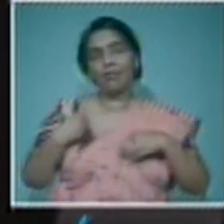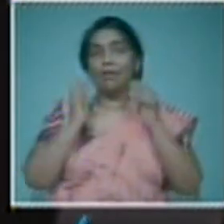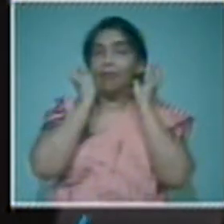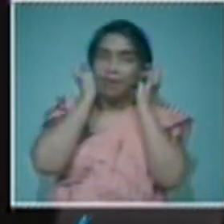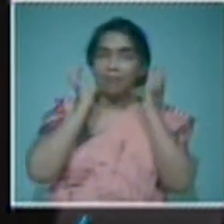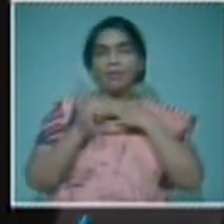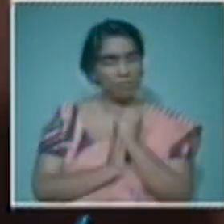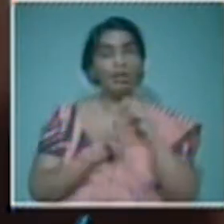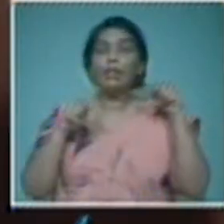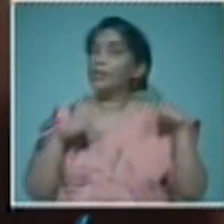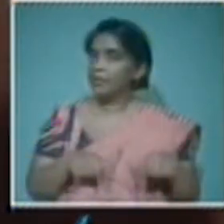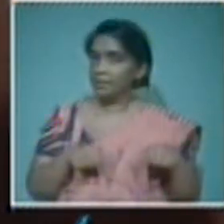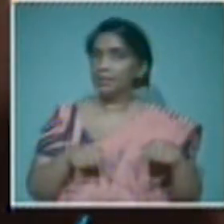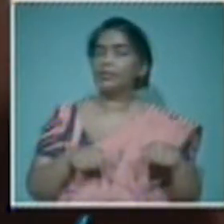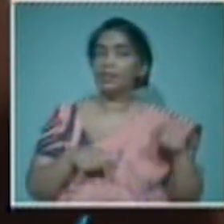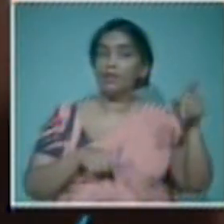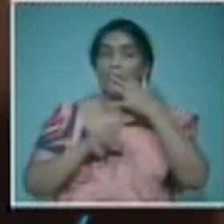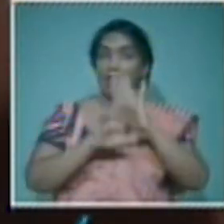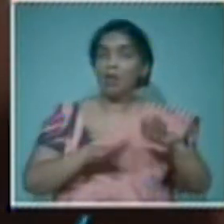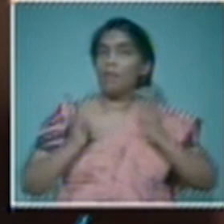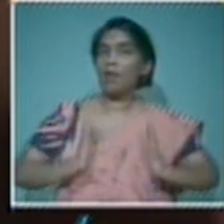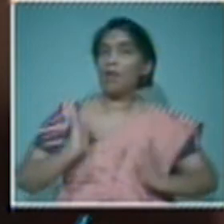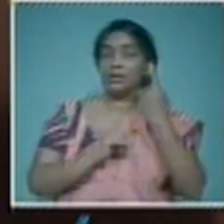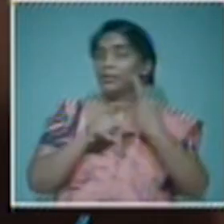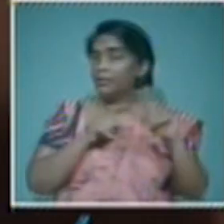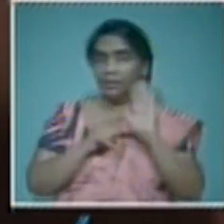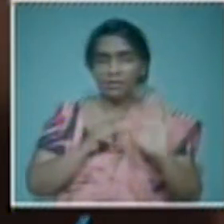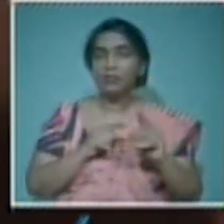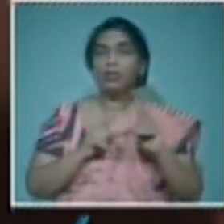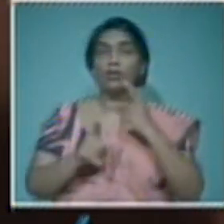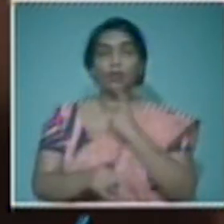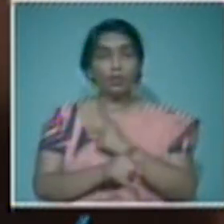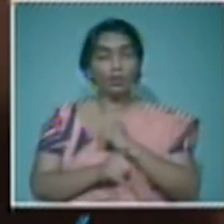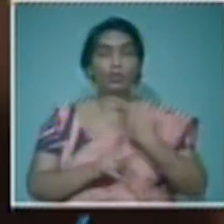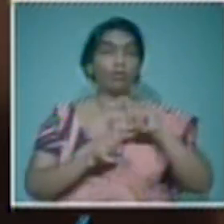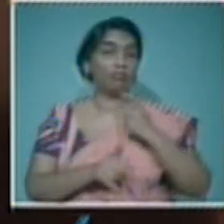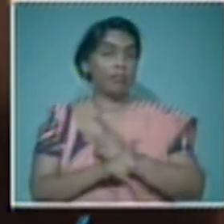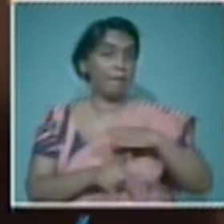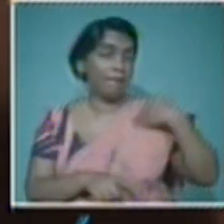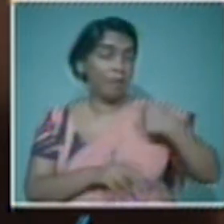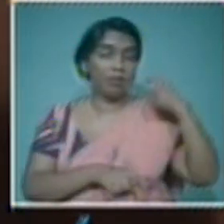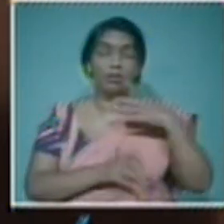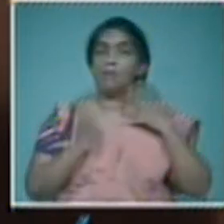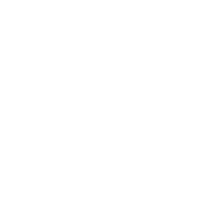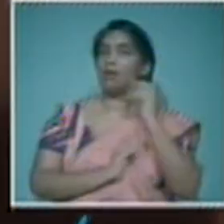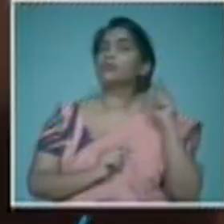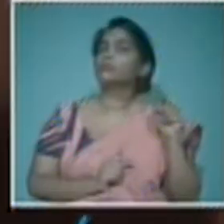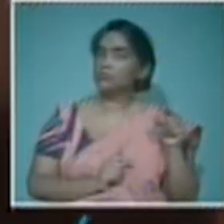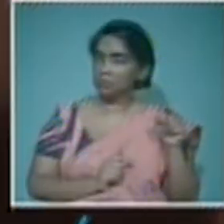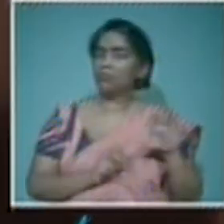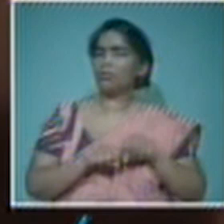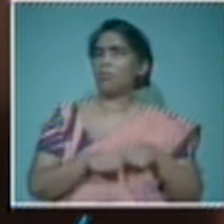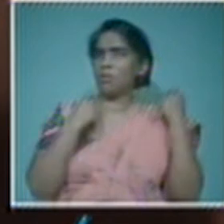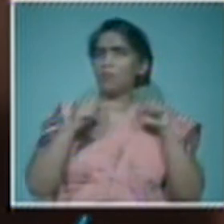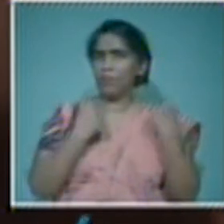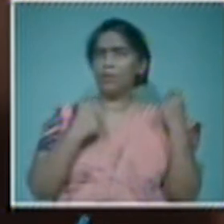කරාබුවක් මාලයක් දාන්න බෑ. ඔවුන් ශිෂ්‍යයන්ගේ මානවයිතිය පමණක් නෙමෙයි ආචාර්ය මාචාර්යවරුන්ගේ මානවයිතිය පවා උල්ලංඝනය